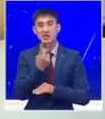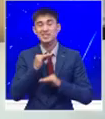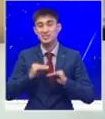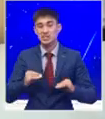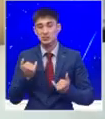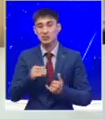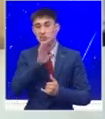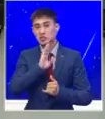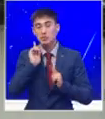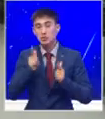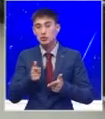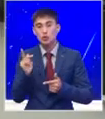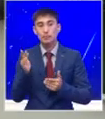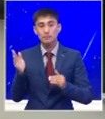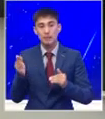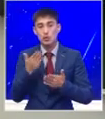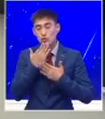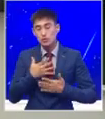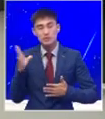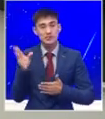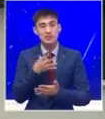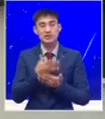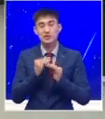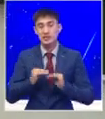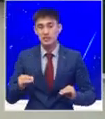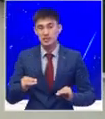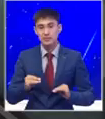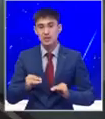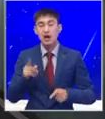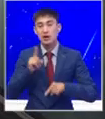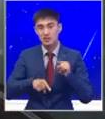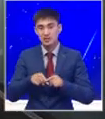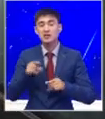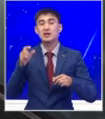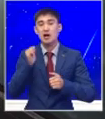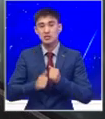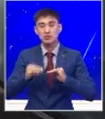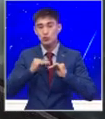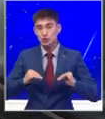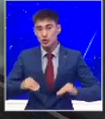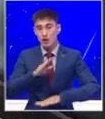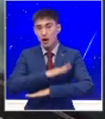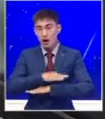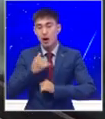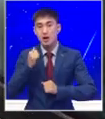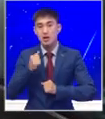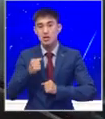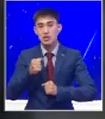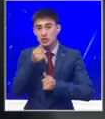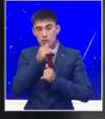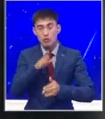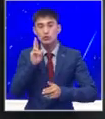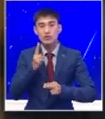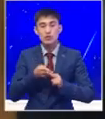сегодня женщина признаётся что искренне любит всех своих деток не только родных но и каждого ученика Иначе она просто не может ведь